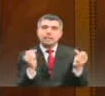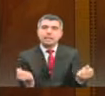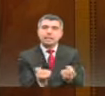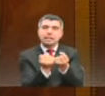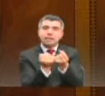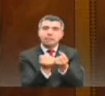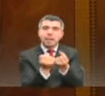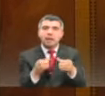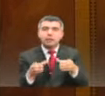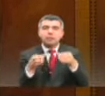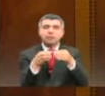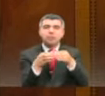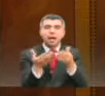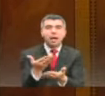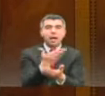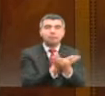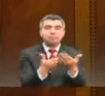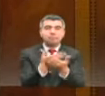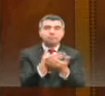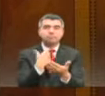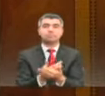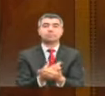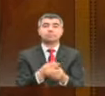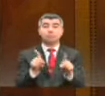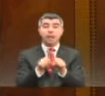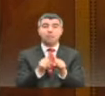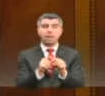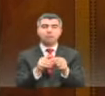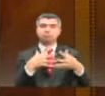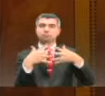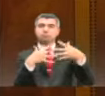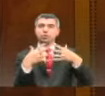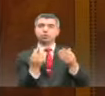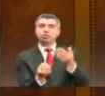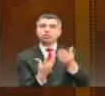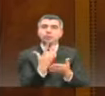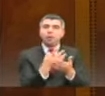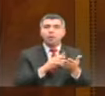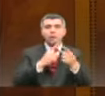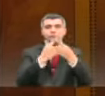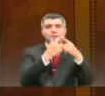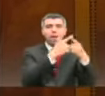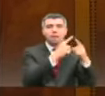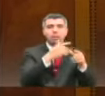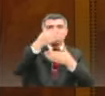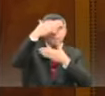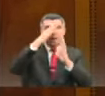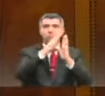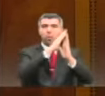الاقتصادية والاجتماعية وتقوية جاذبية وتنافسية مختلف جهات المملكة.